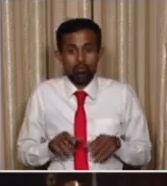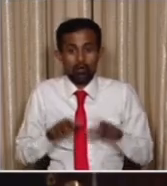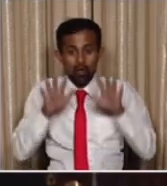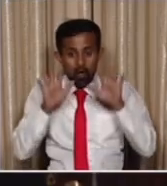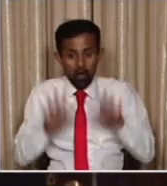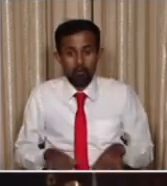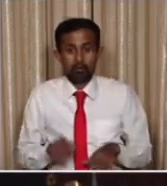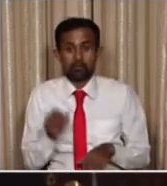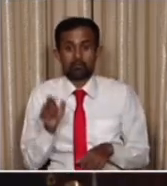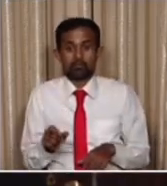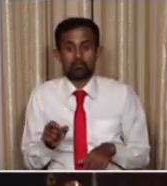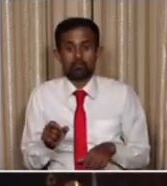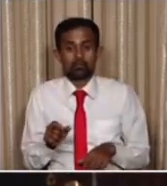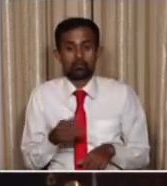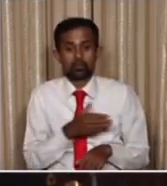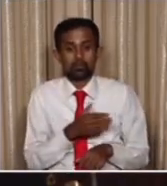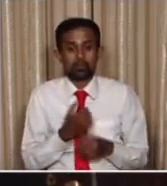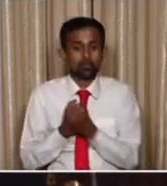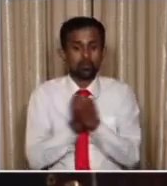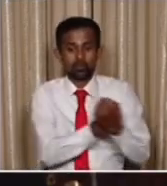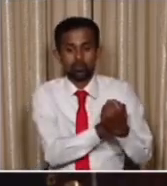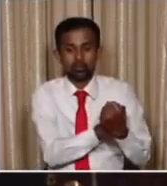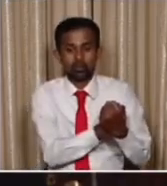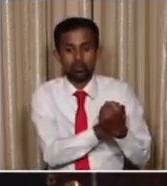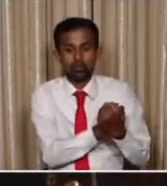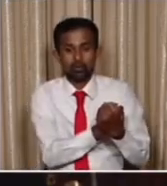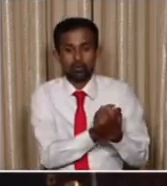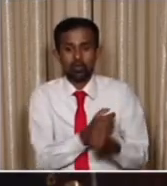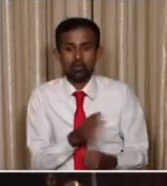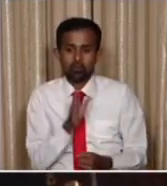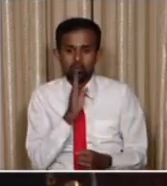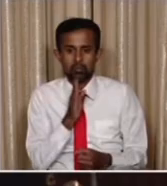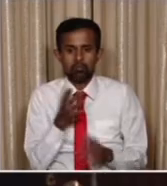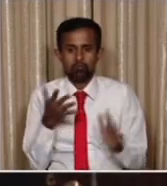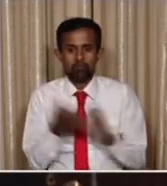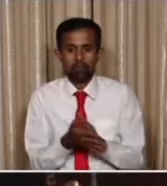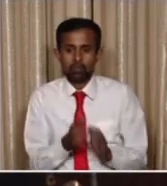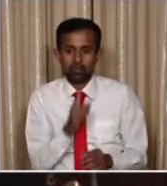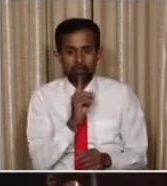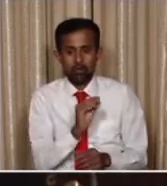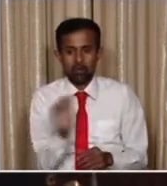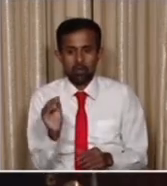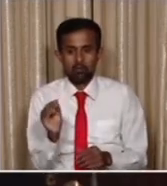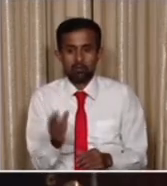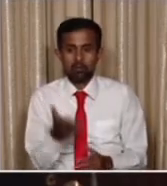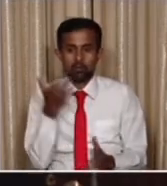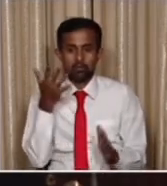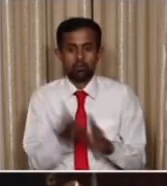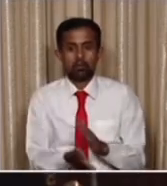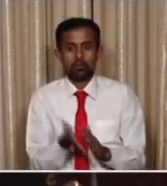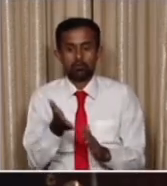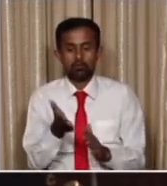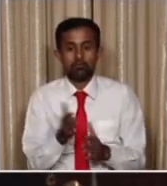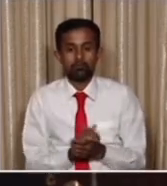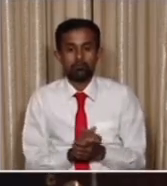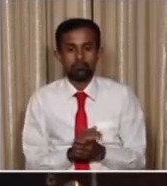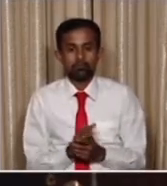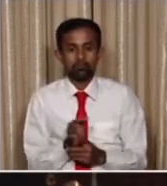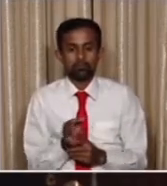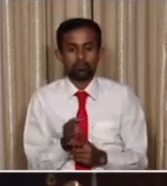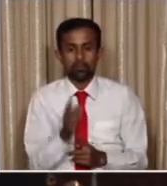මිනිහා. ඒ මිනිහා හිරේ දාන්න ඒ මිනිහා පෞකාරකමක් කරා කියලා කියනවනම් ඒක අපරාධයක්. ගරු